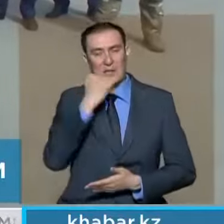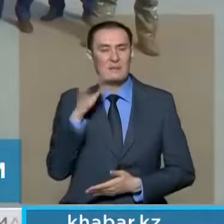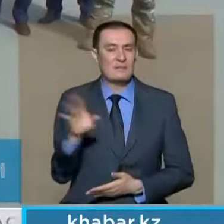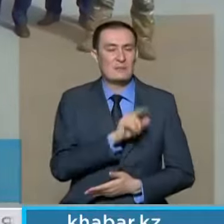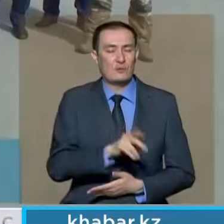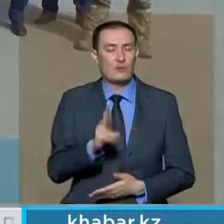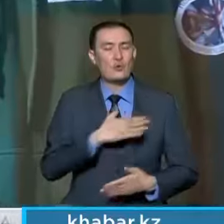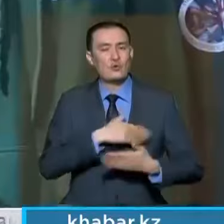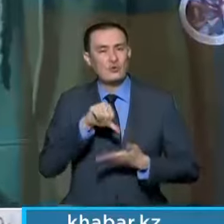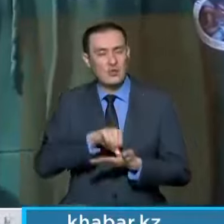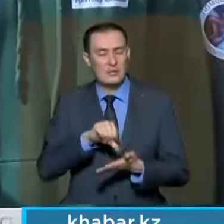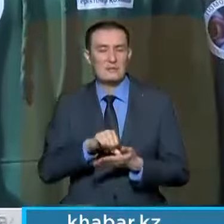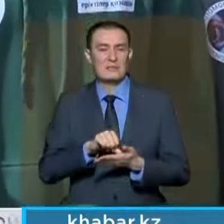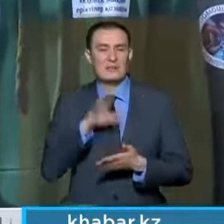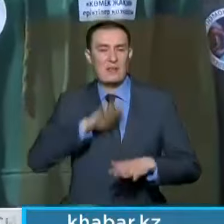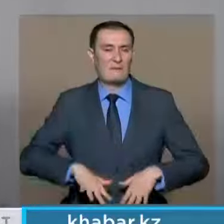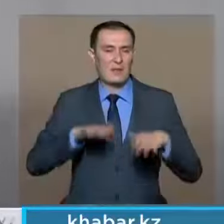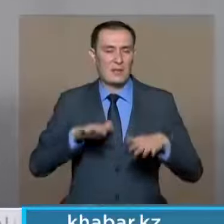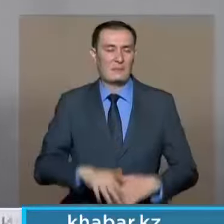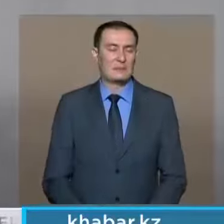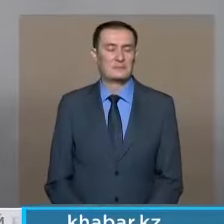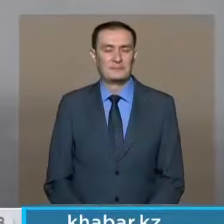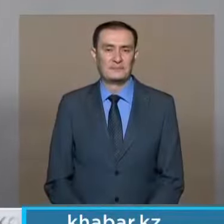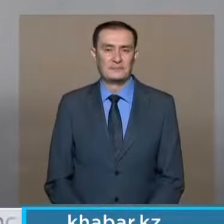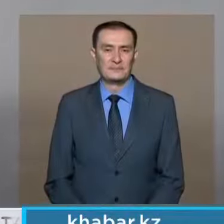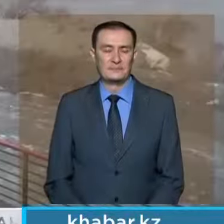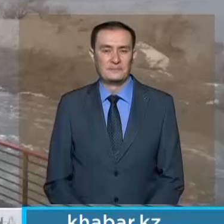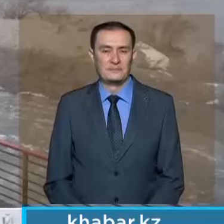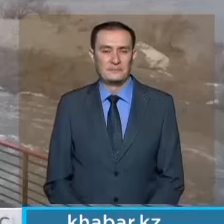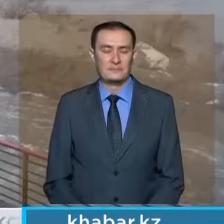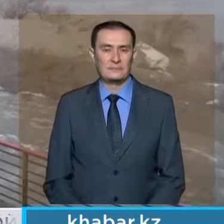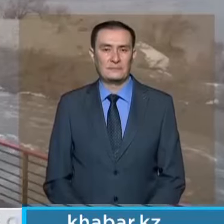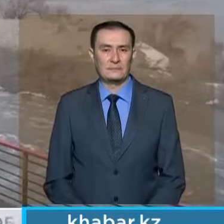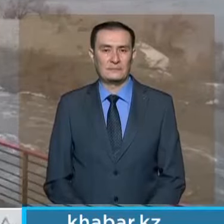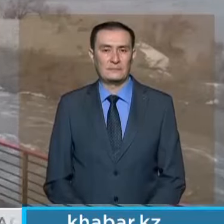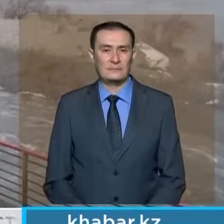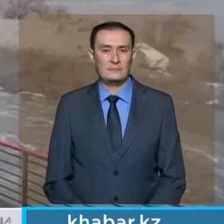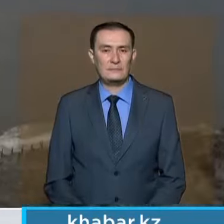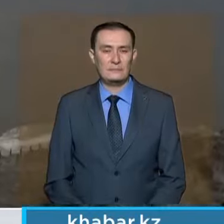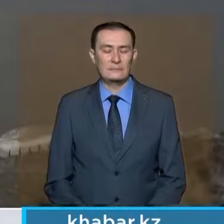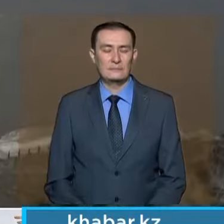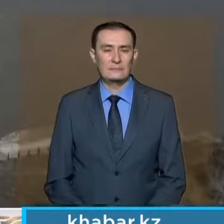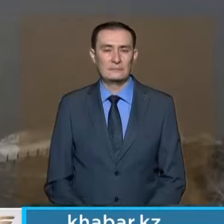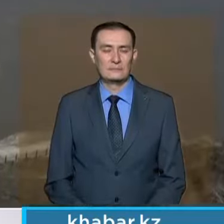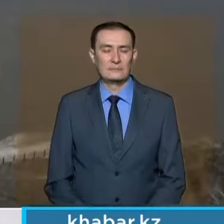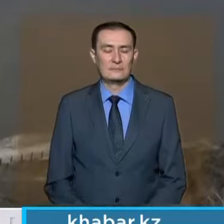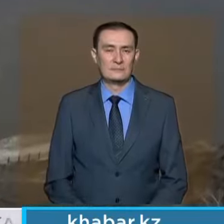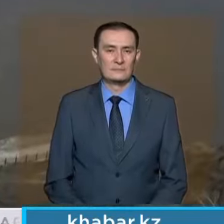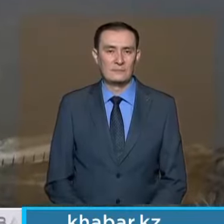гражданам, вовлеченным в борьбу с природной стихией. Дильназ Думанқызы, Бахытбек Нуртаев при поддержке телерадиокомплекса президента «Хабар».